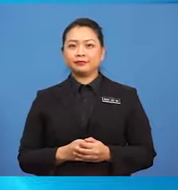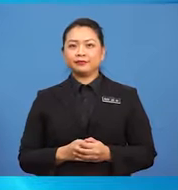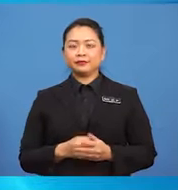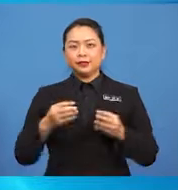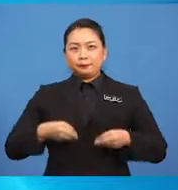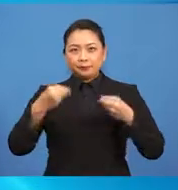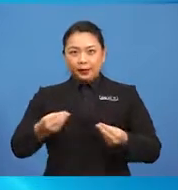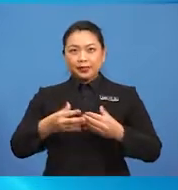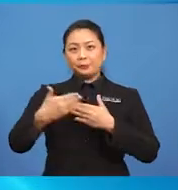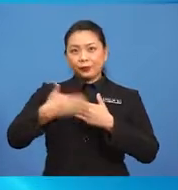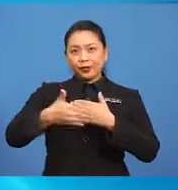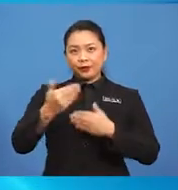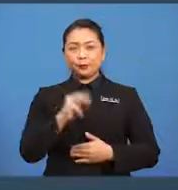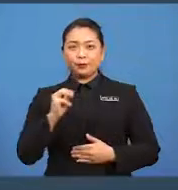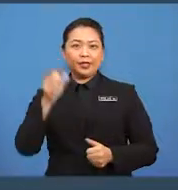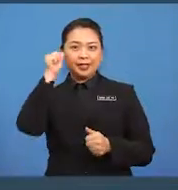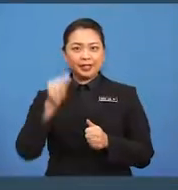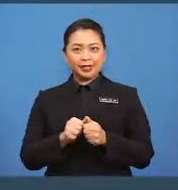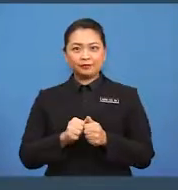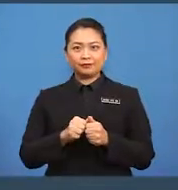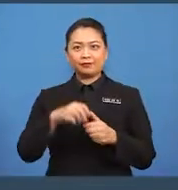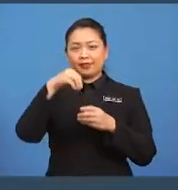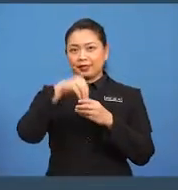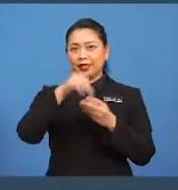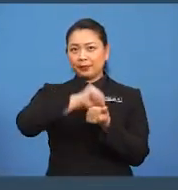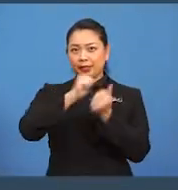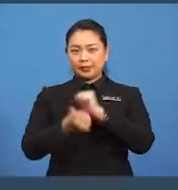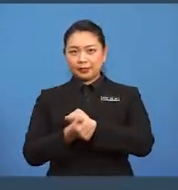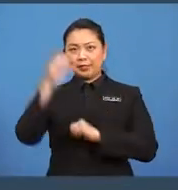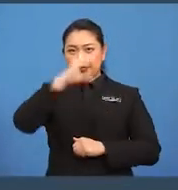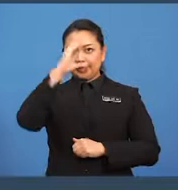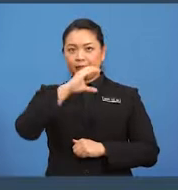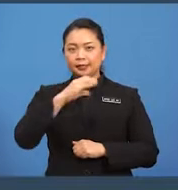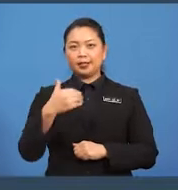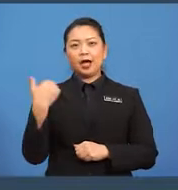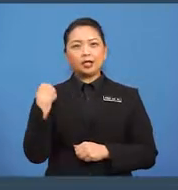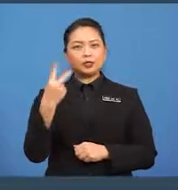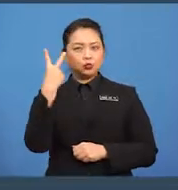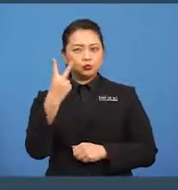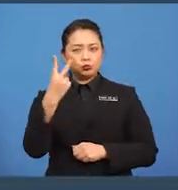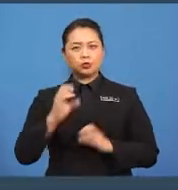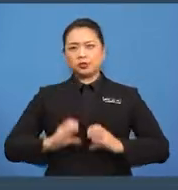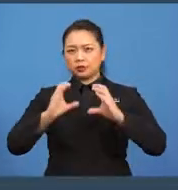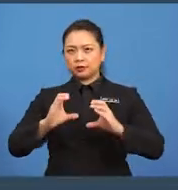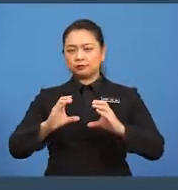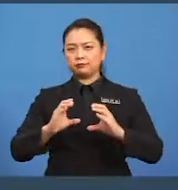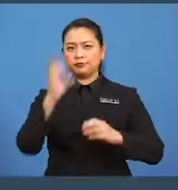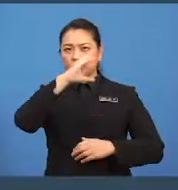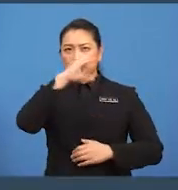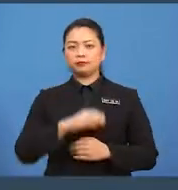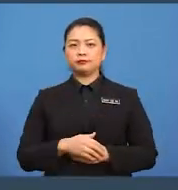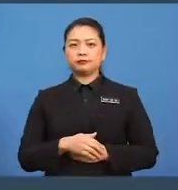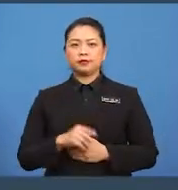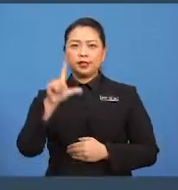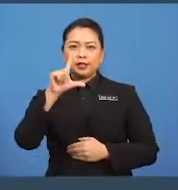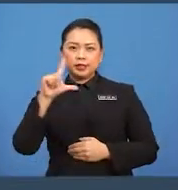Bagi memudahkan murid mengingat, dalam algoritma carian, terdapat dua kaedah carian, iaitu